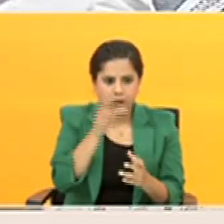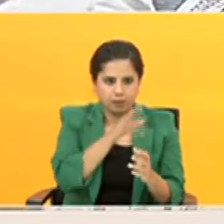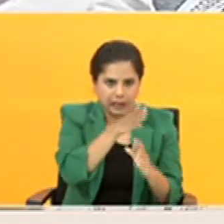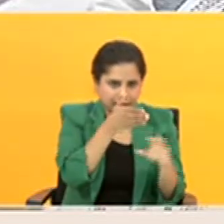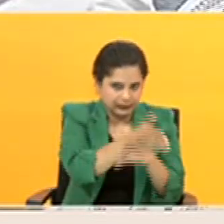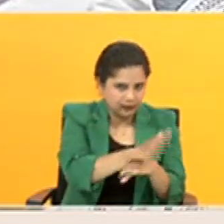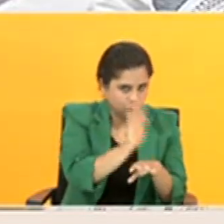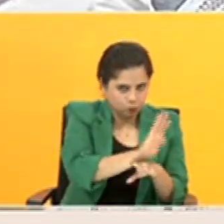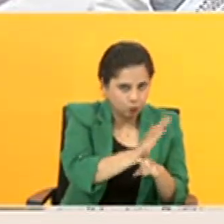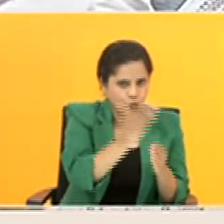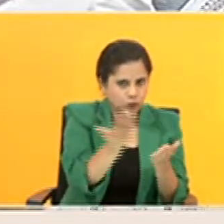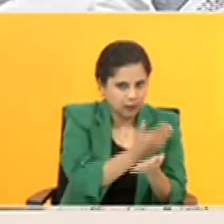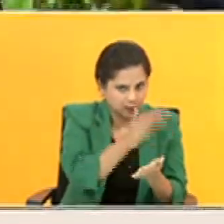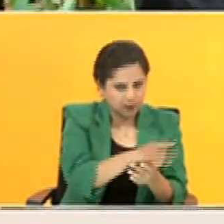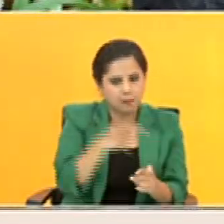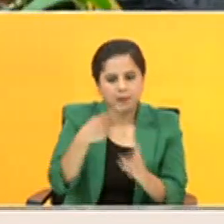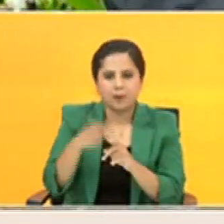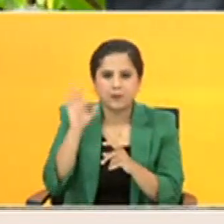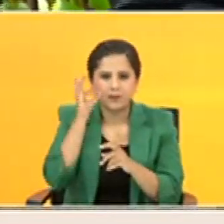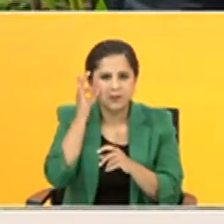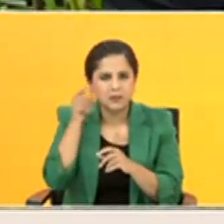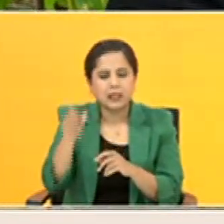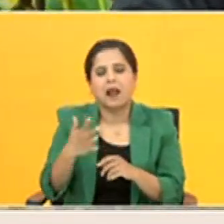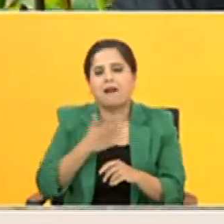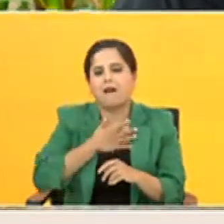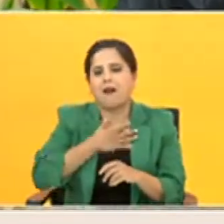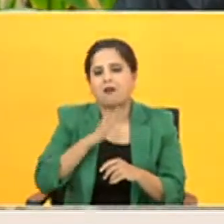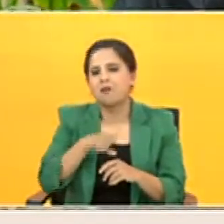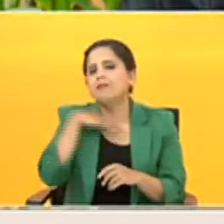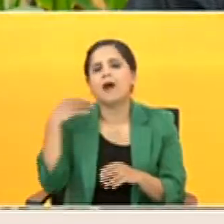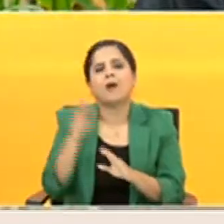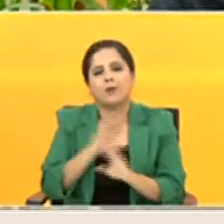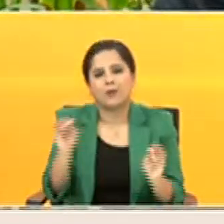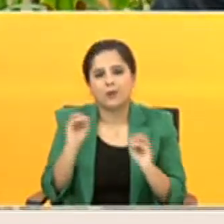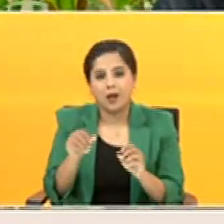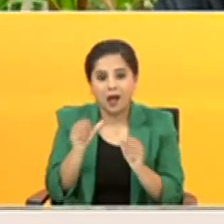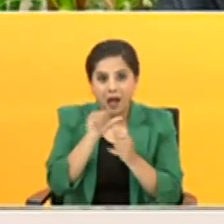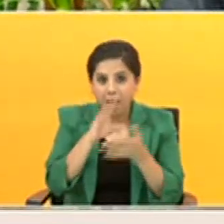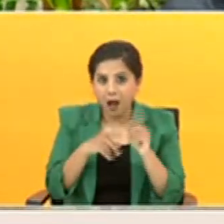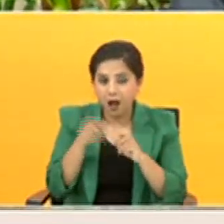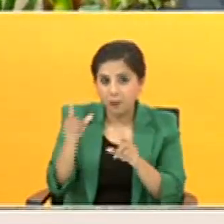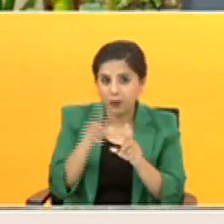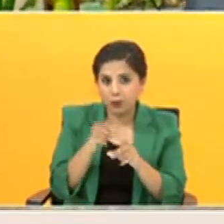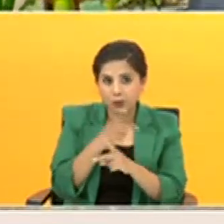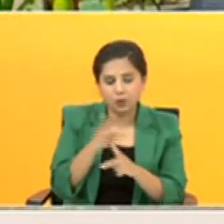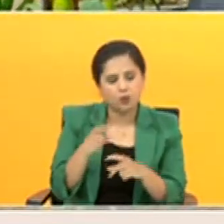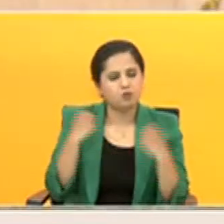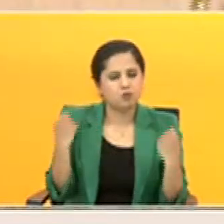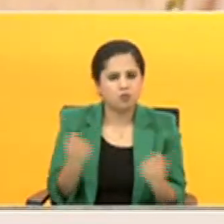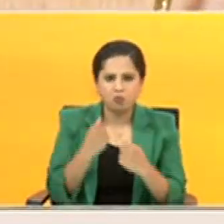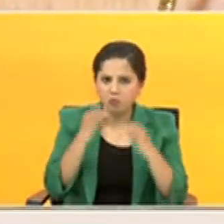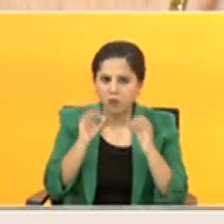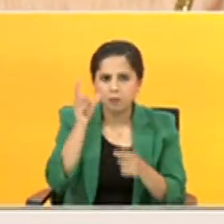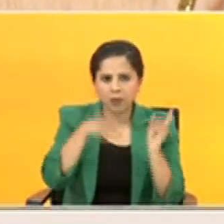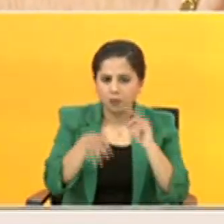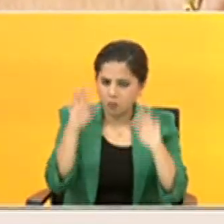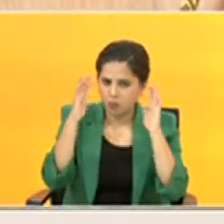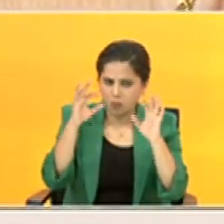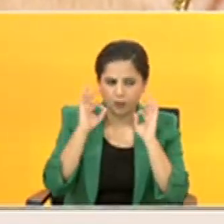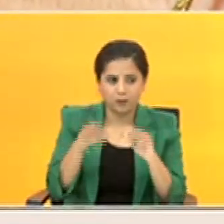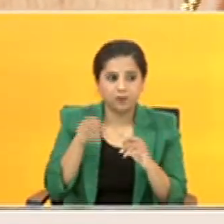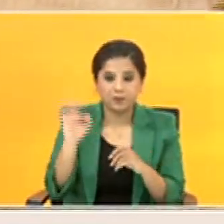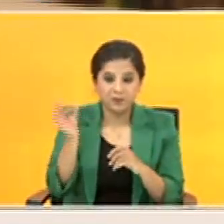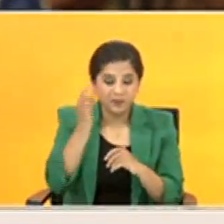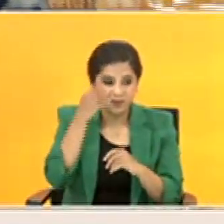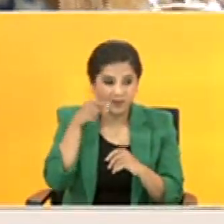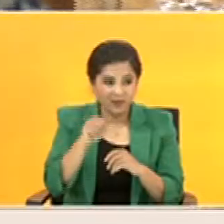हो और हनी बीज भी जिंदा रहे। अमित जी के इस प्रयास का असर भी बड़ा शानदार हुआ है। हनी बीज